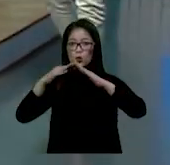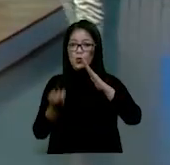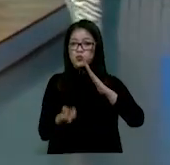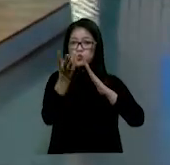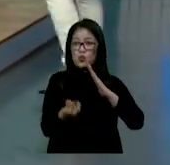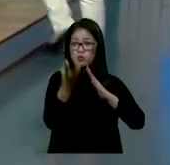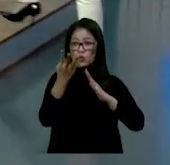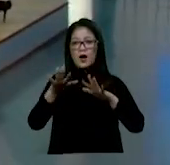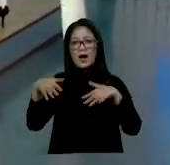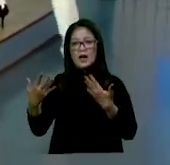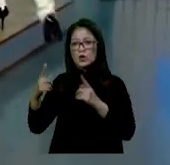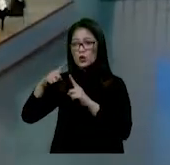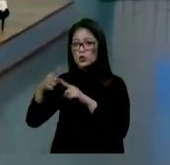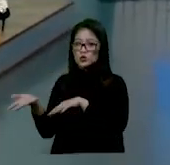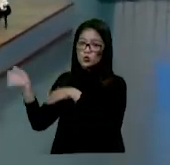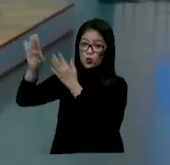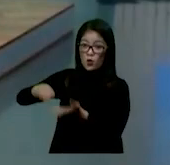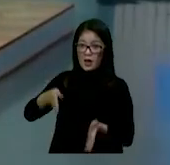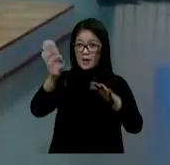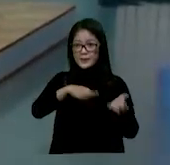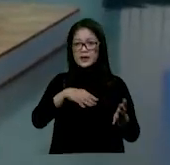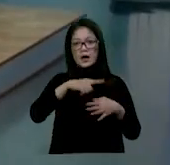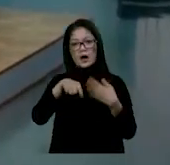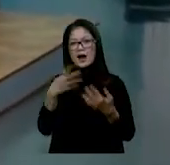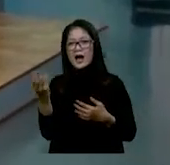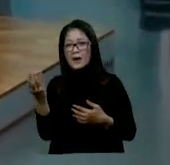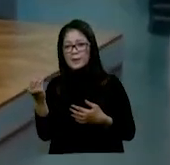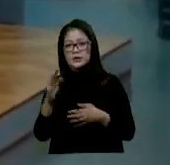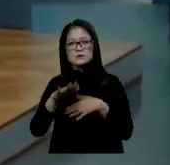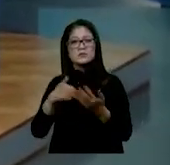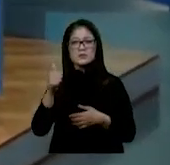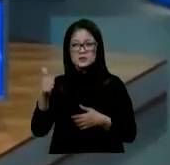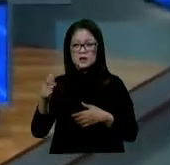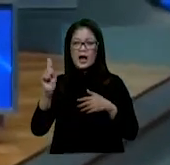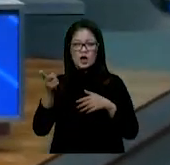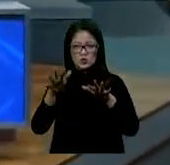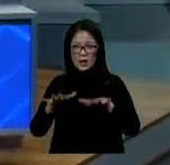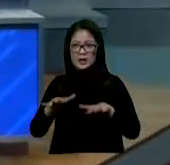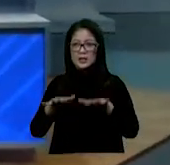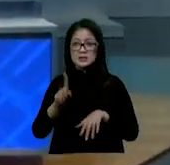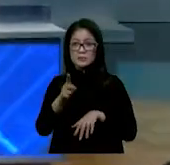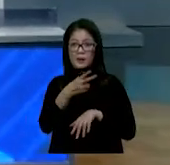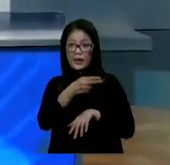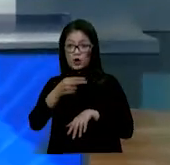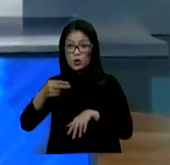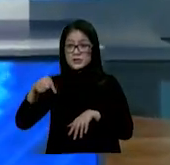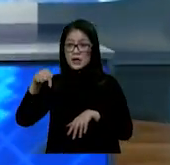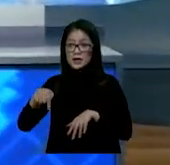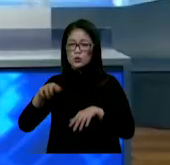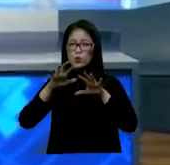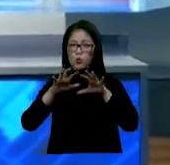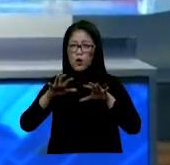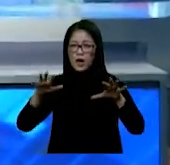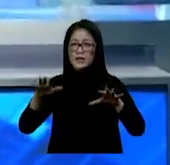tsunami mengintai dan bisa kapan saja terjadi. Ini lantaran secara geografis Indonesia merupakan negara cincin api Pasifik atau